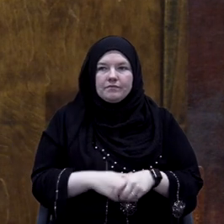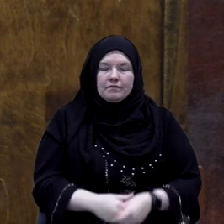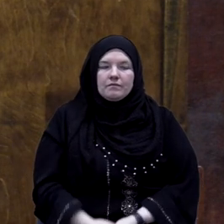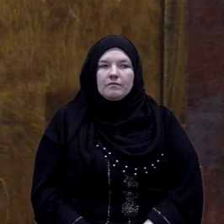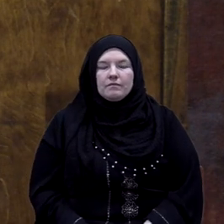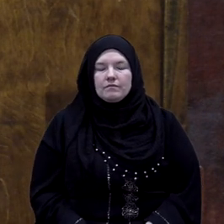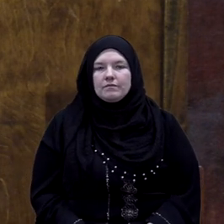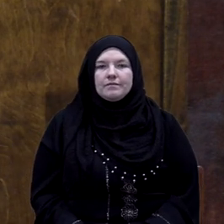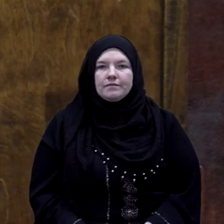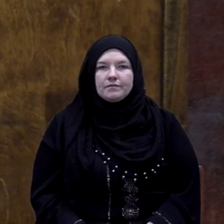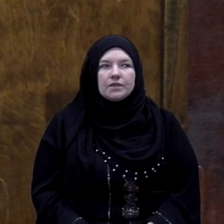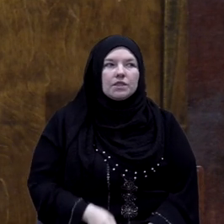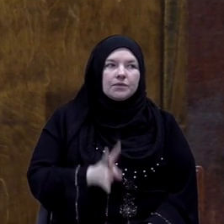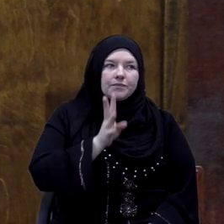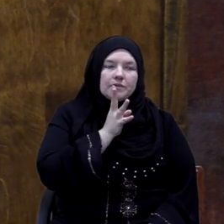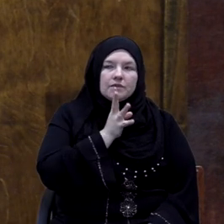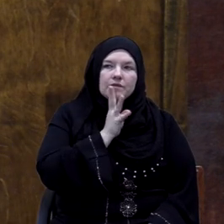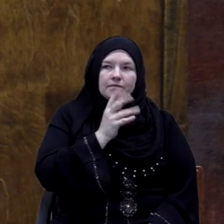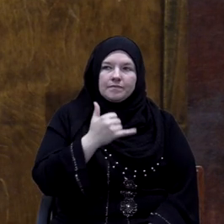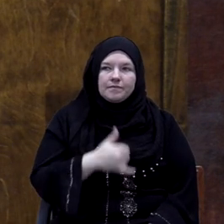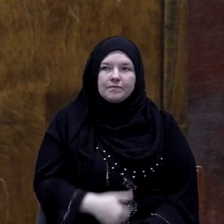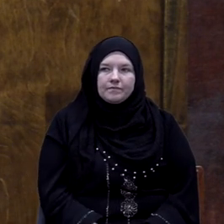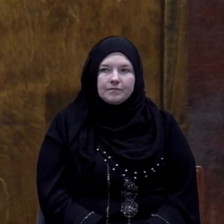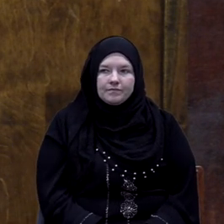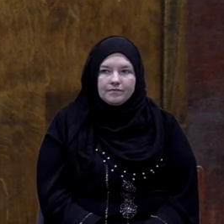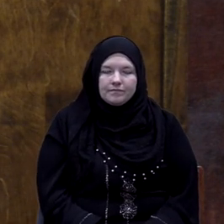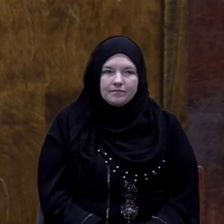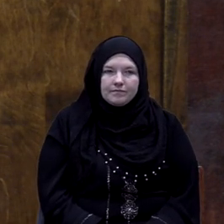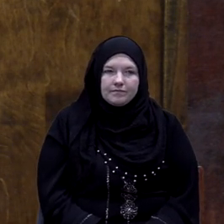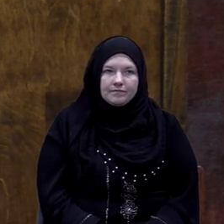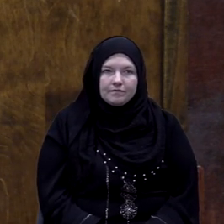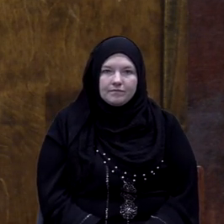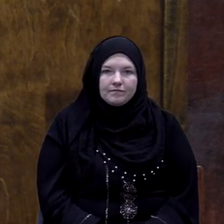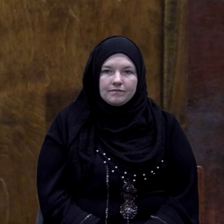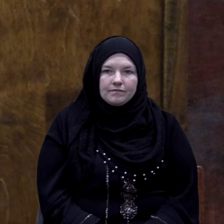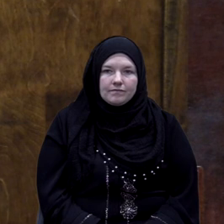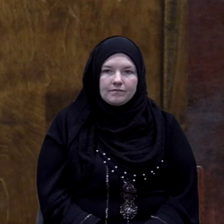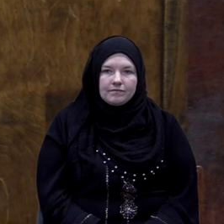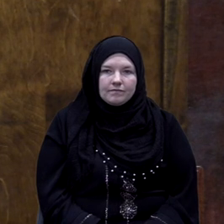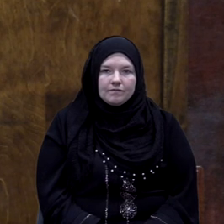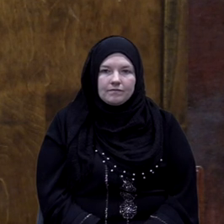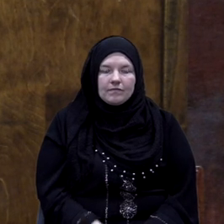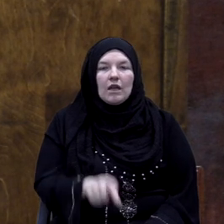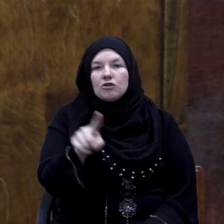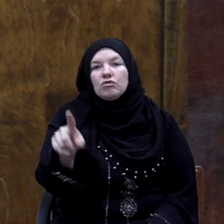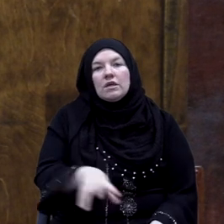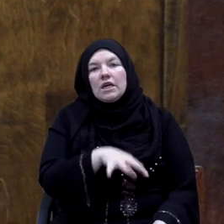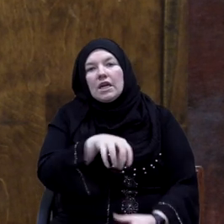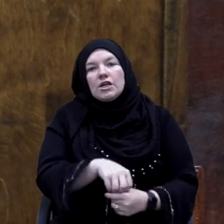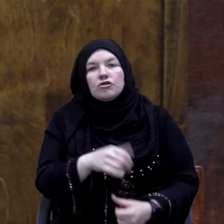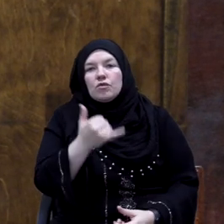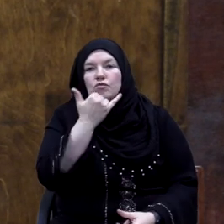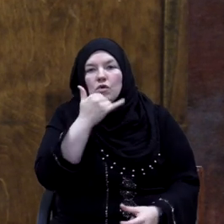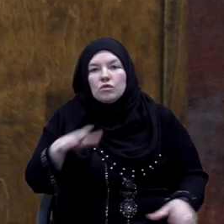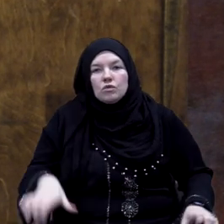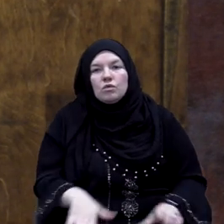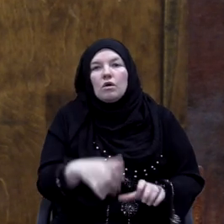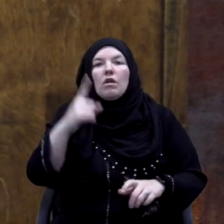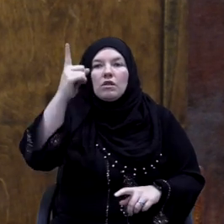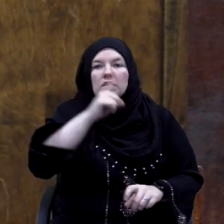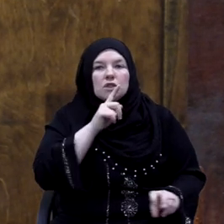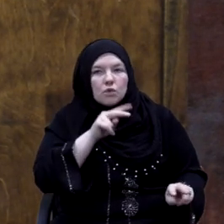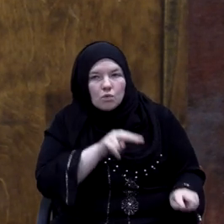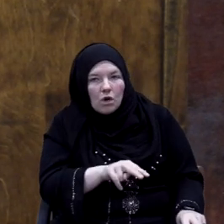كُنَّا عَلَيْكُمْ شُهُودًا إِذْ تُفِيضُونَ فِيهِ. As you are engaged in wrongdoing, Allah is not only